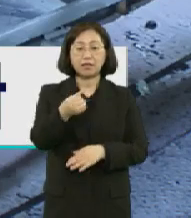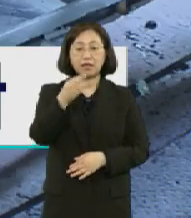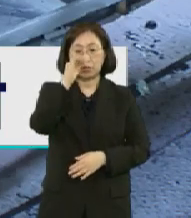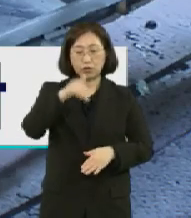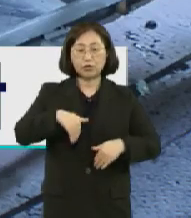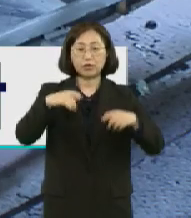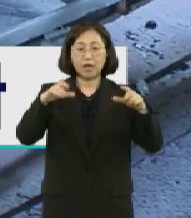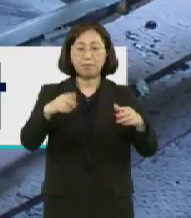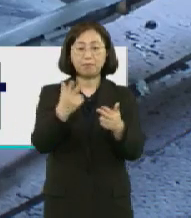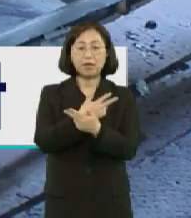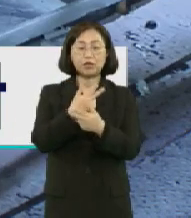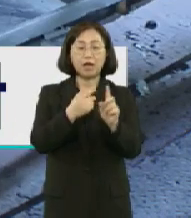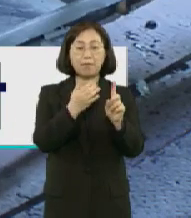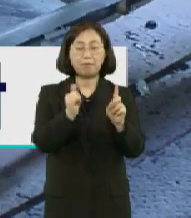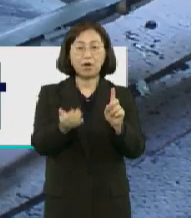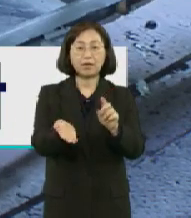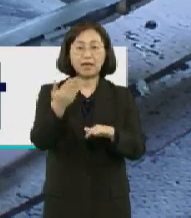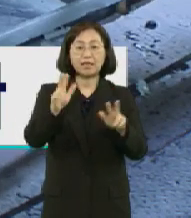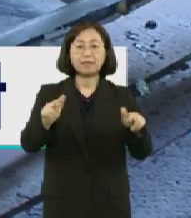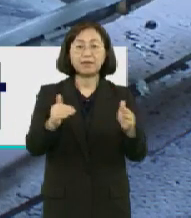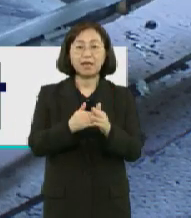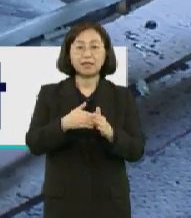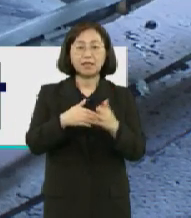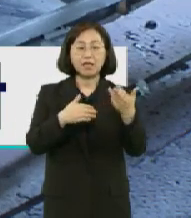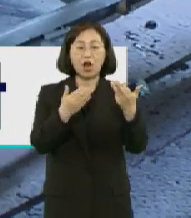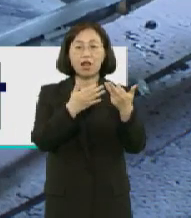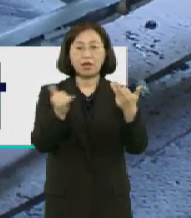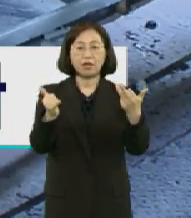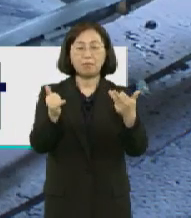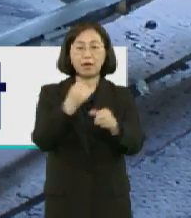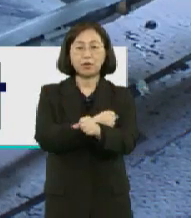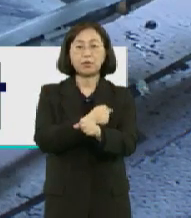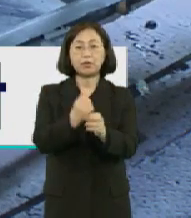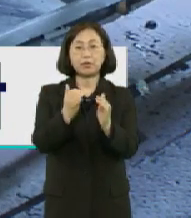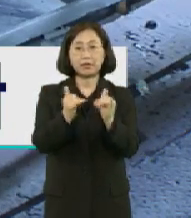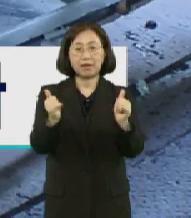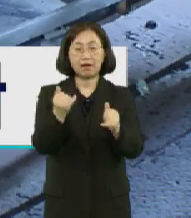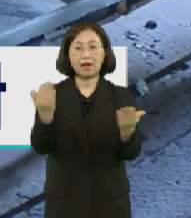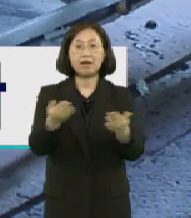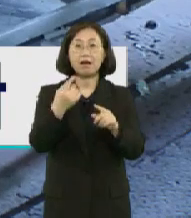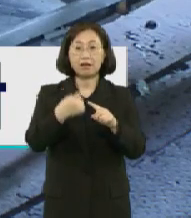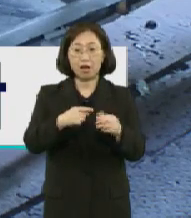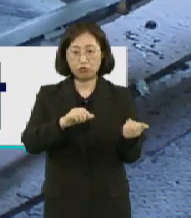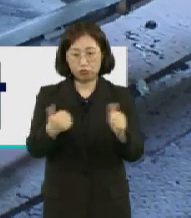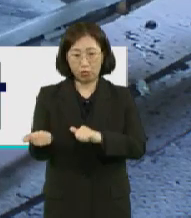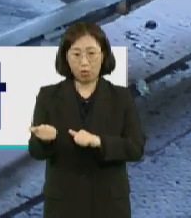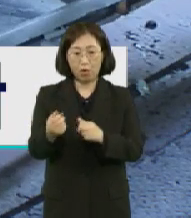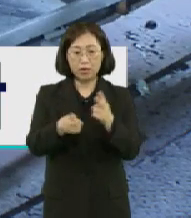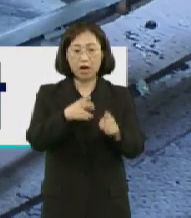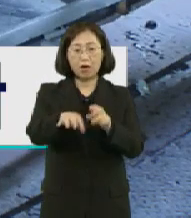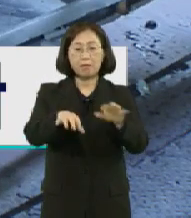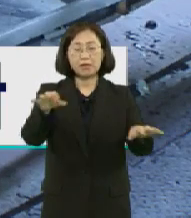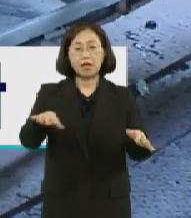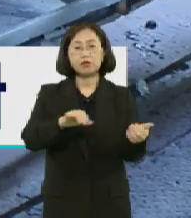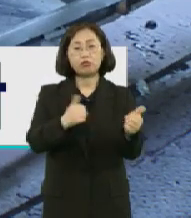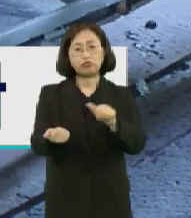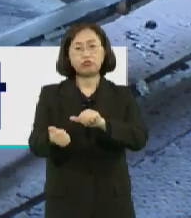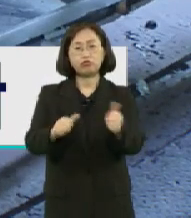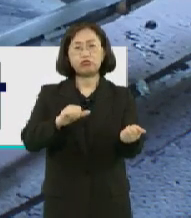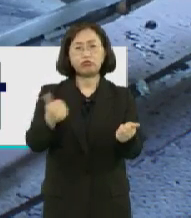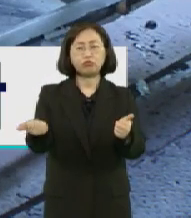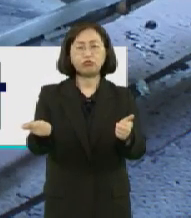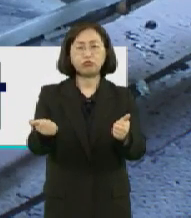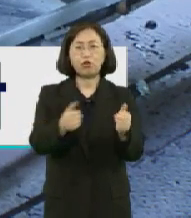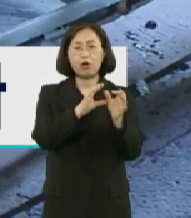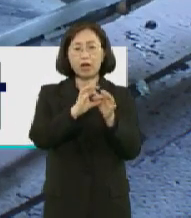충남에서만 매주 한 명 이상, 지금까지 18명의 노동자가 일하다 숨지는 등 산업 현장의 죽음이 계속되면서